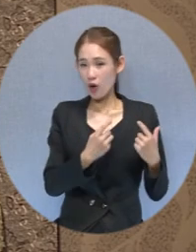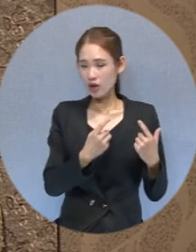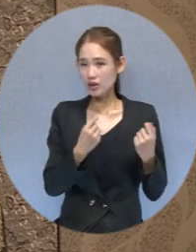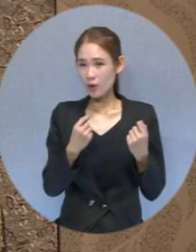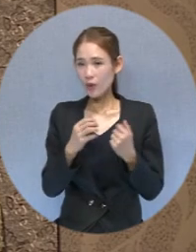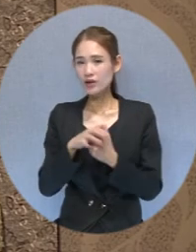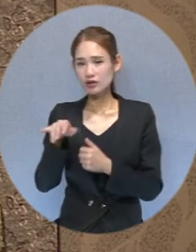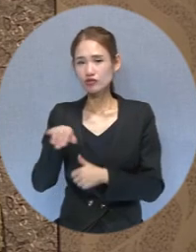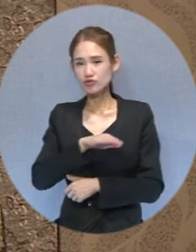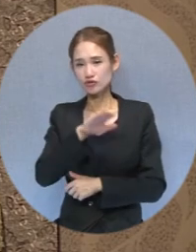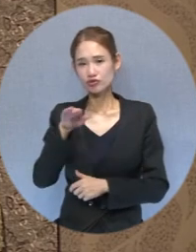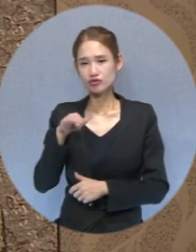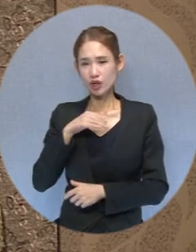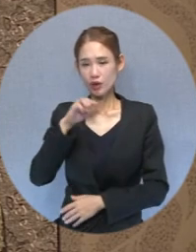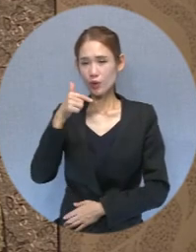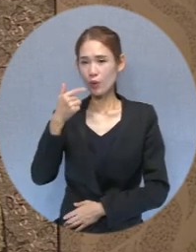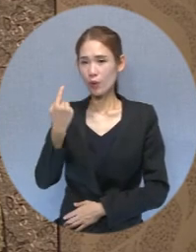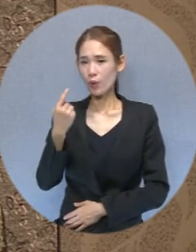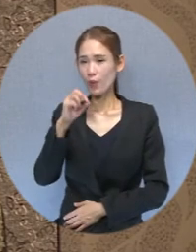데서는 그래 우리